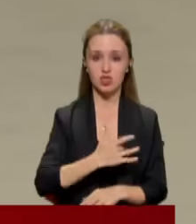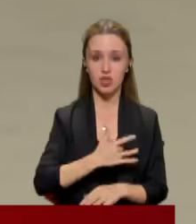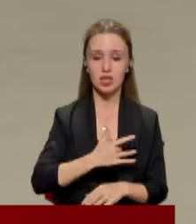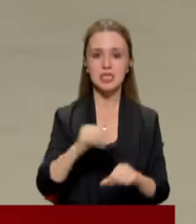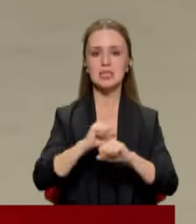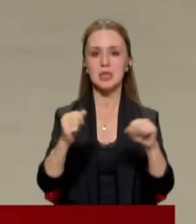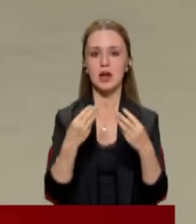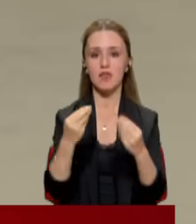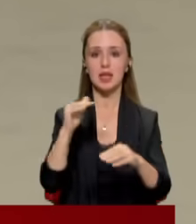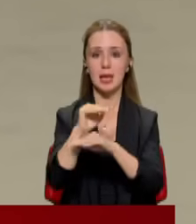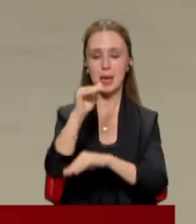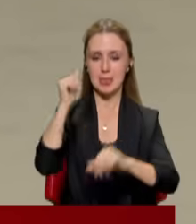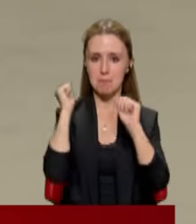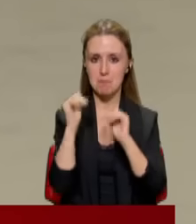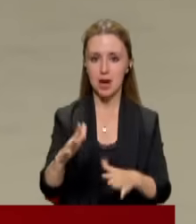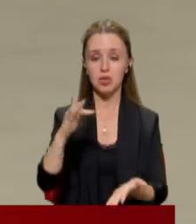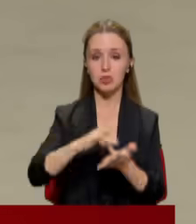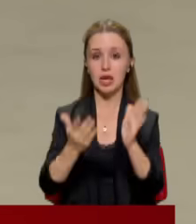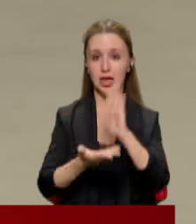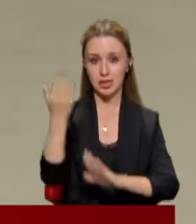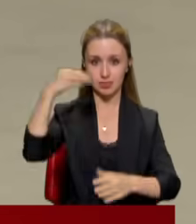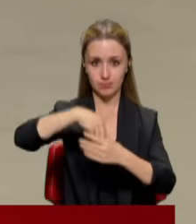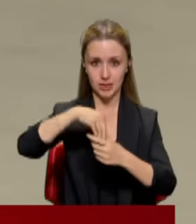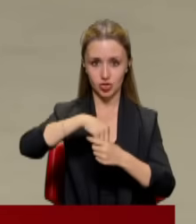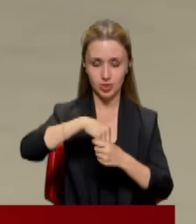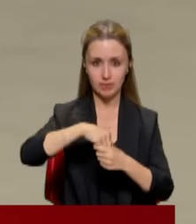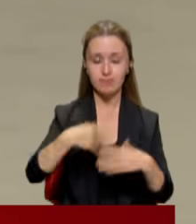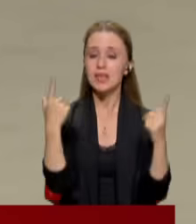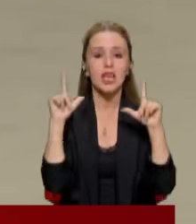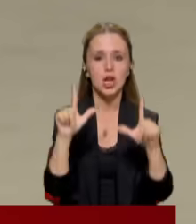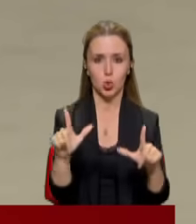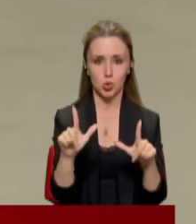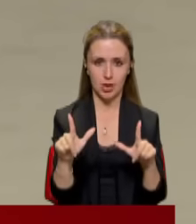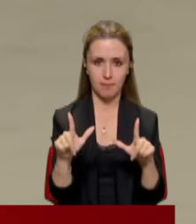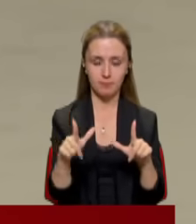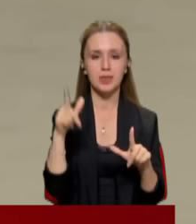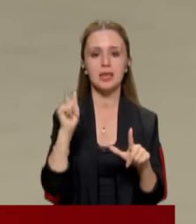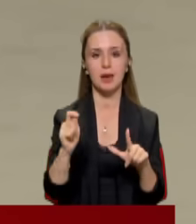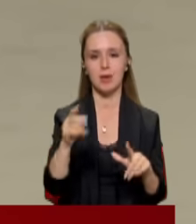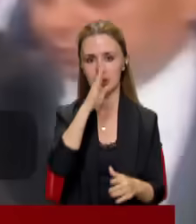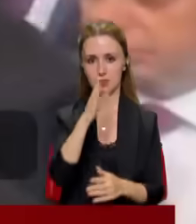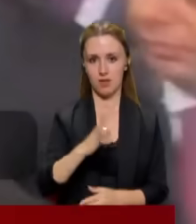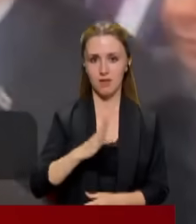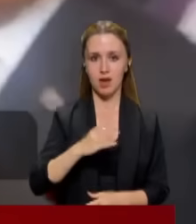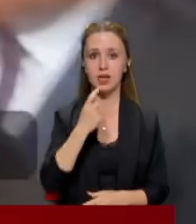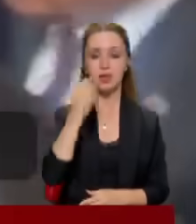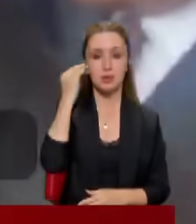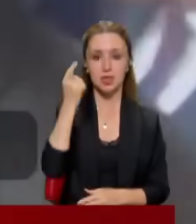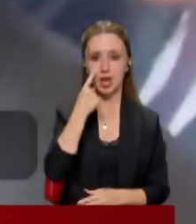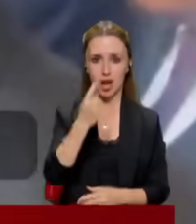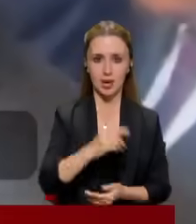yakan hayat pahalılığını ortadan kaldırmak için ne gerekiyorsa yapmakta kararlıyız.